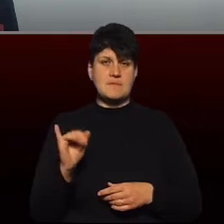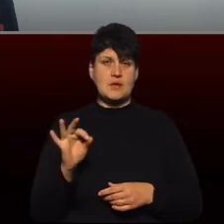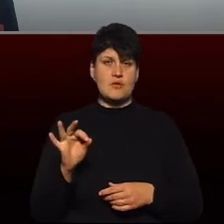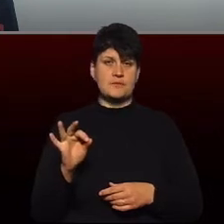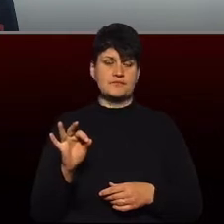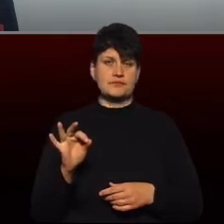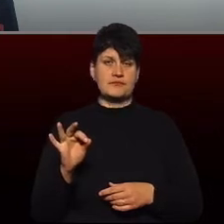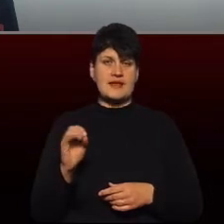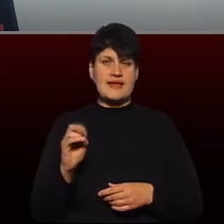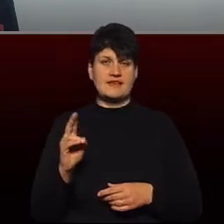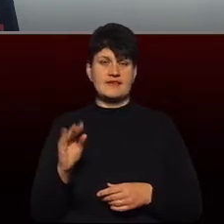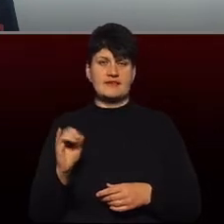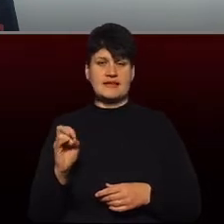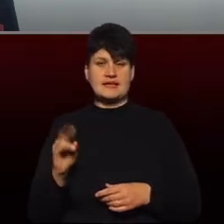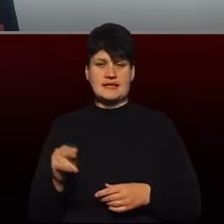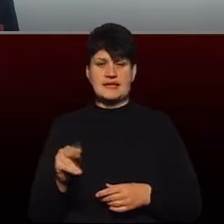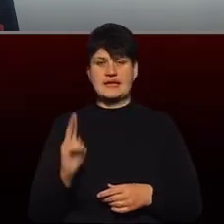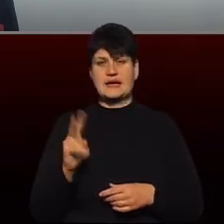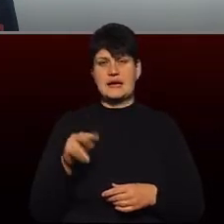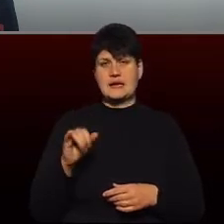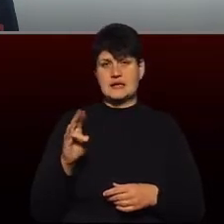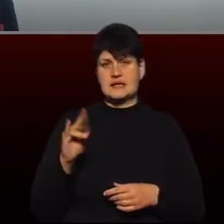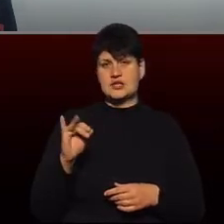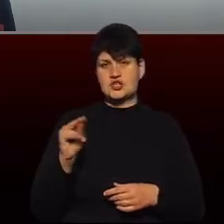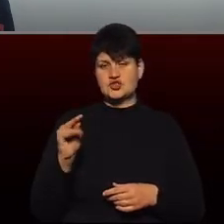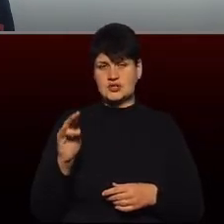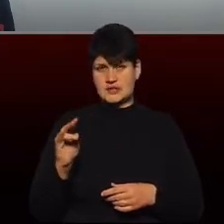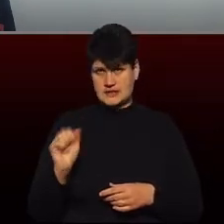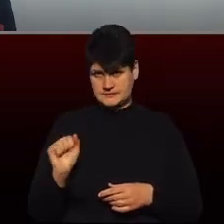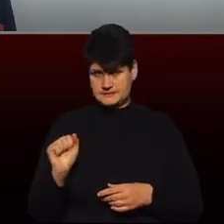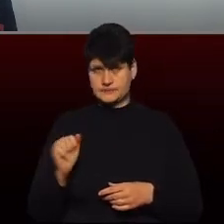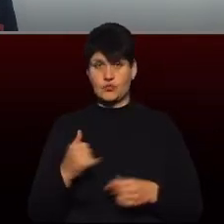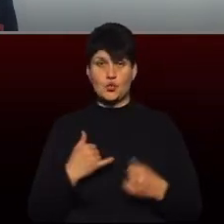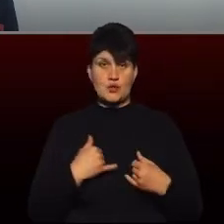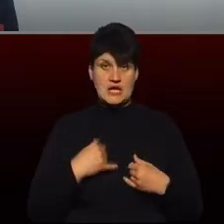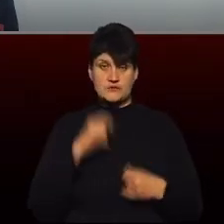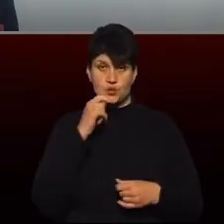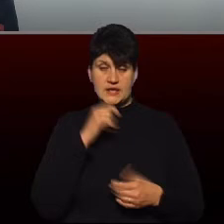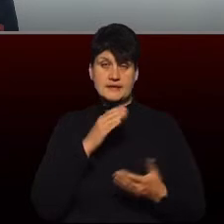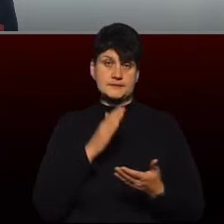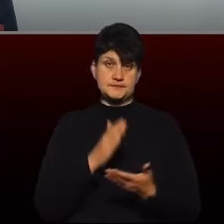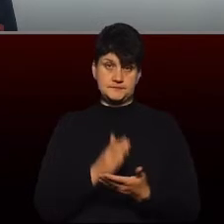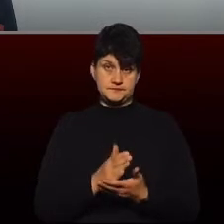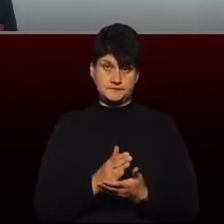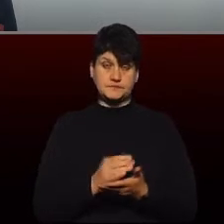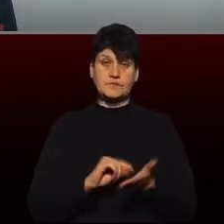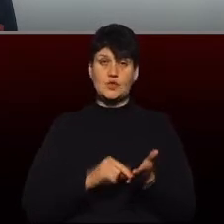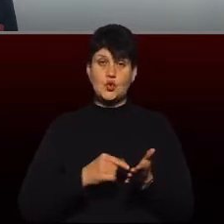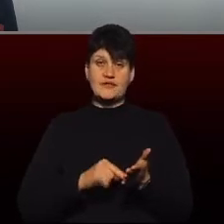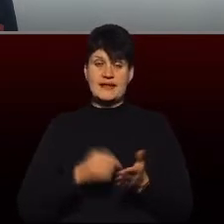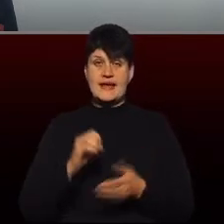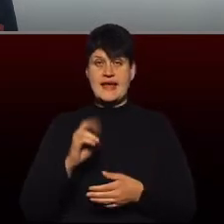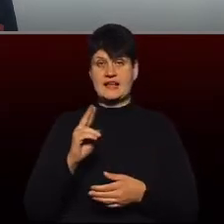біоеквівалентність і клінічна еквівалентність. Так? І в нас в Україні існує такий довідник еквівалентності, де чітко зазначено,